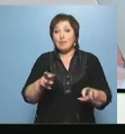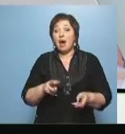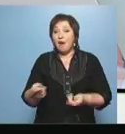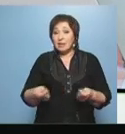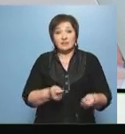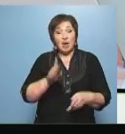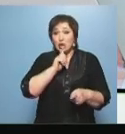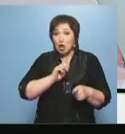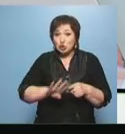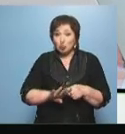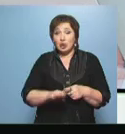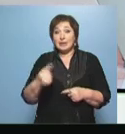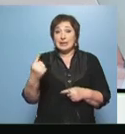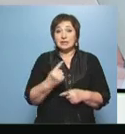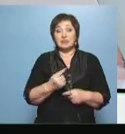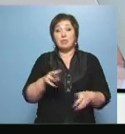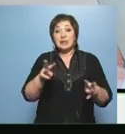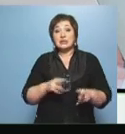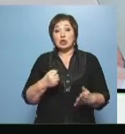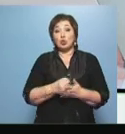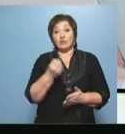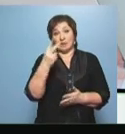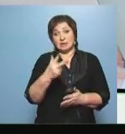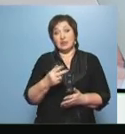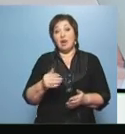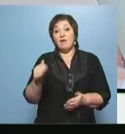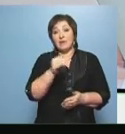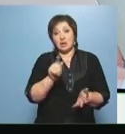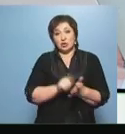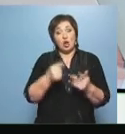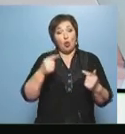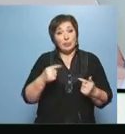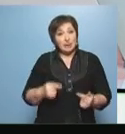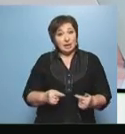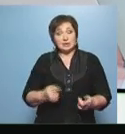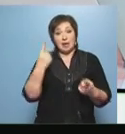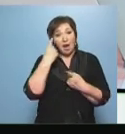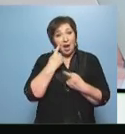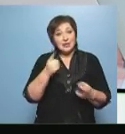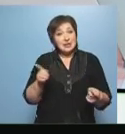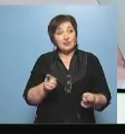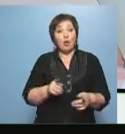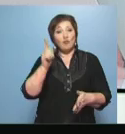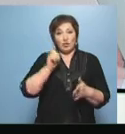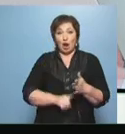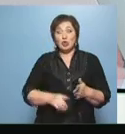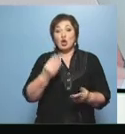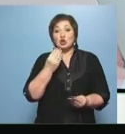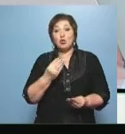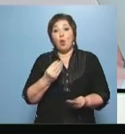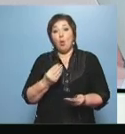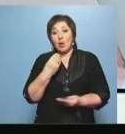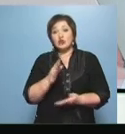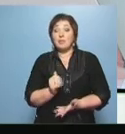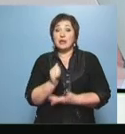вариант. Министры должны определиться до 12 февраля. Авторы инициативы уверены, что она станет удачной мерой поддержки не только